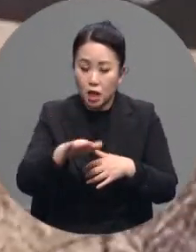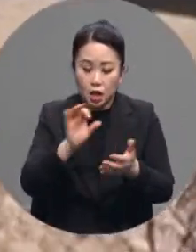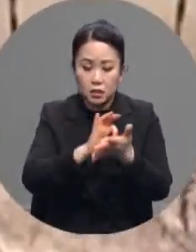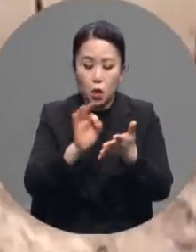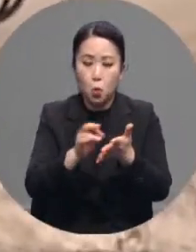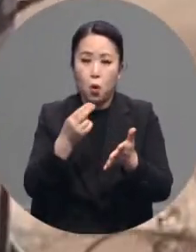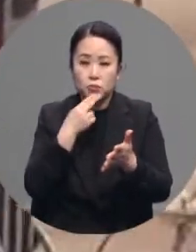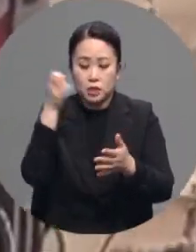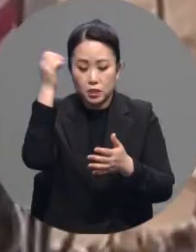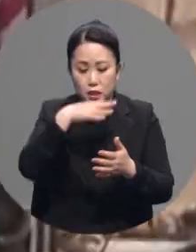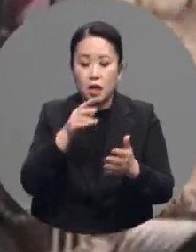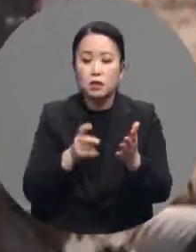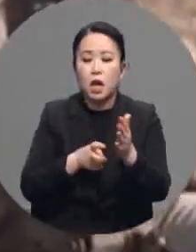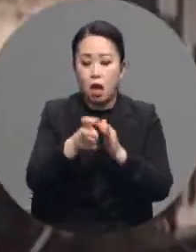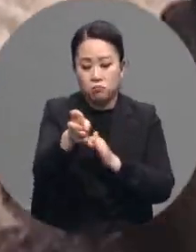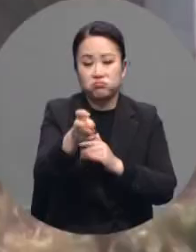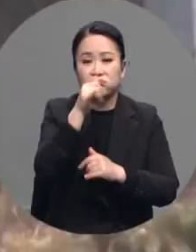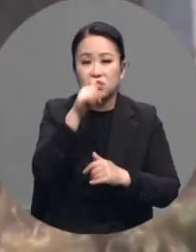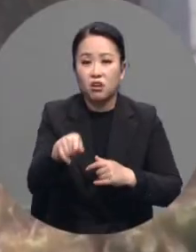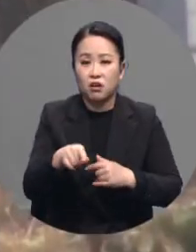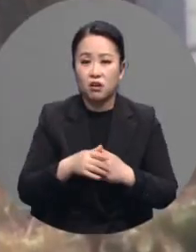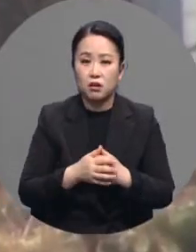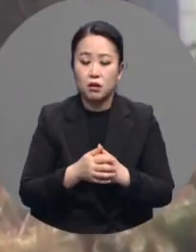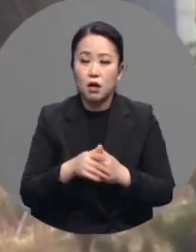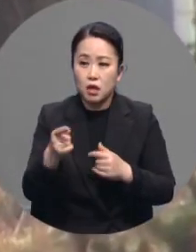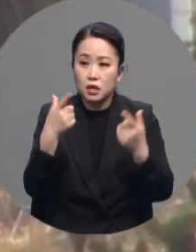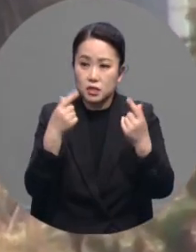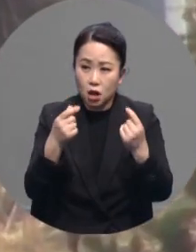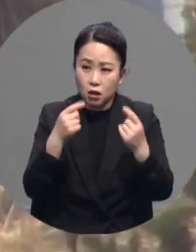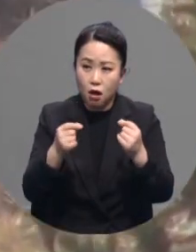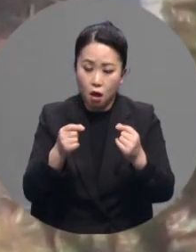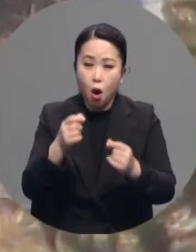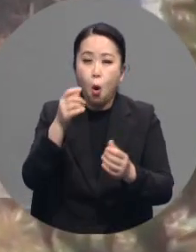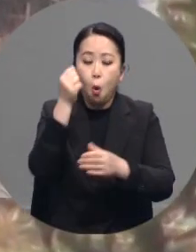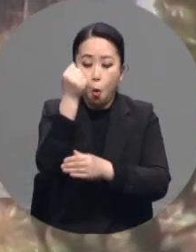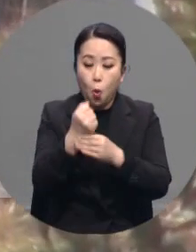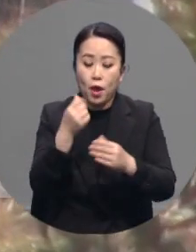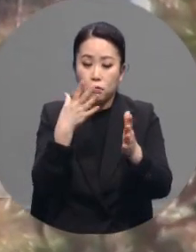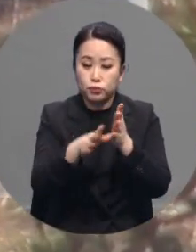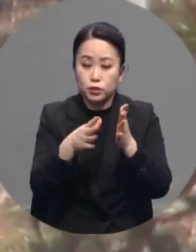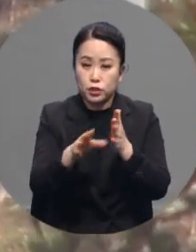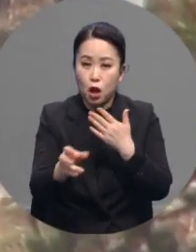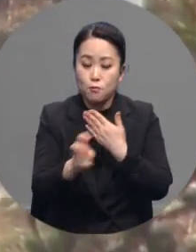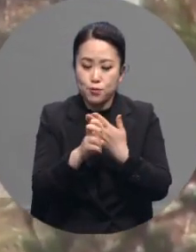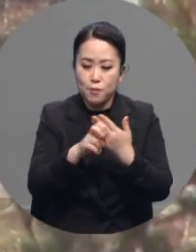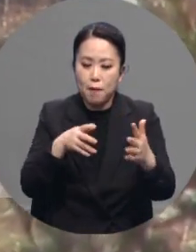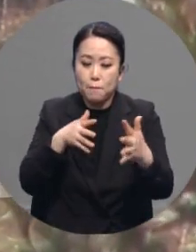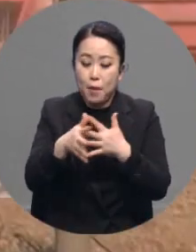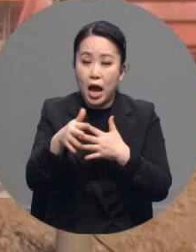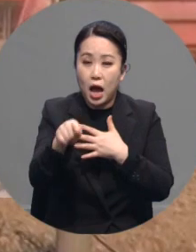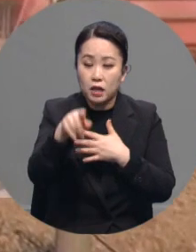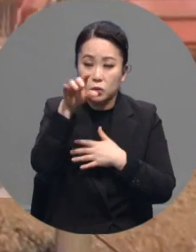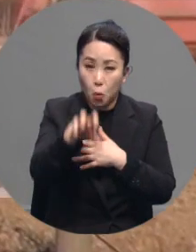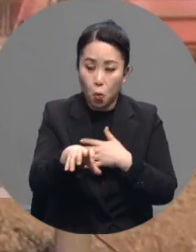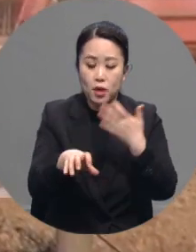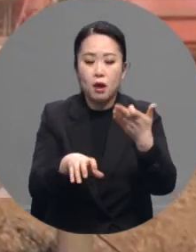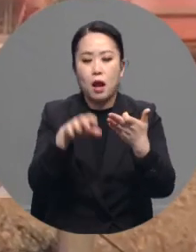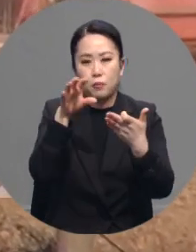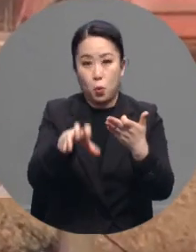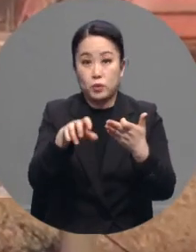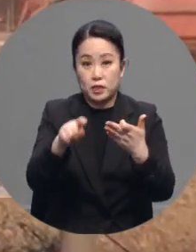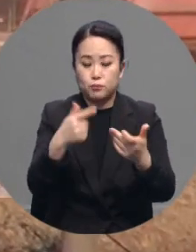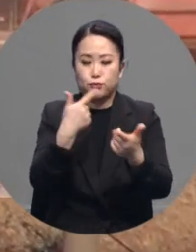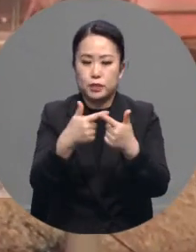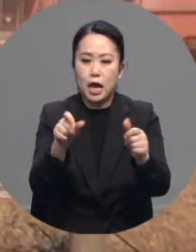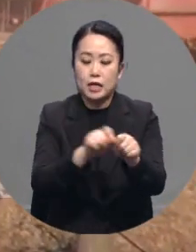않고 그대로 지나쳐 나가버립니다. 이처럼 대기 오염물질을 불법으로 배출한 사업장 19곳이